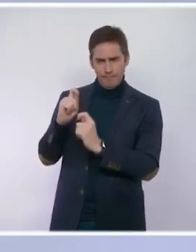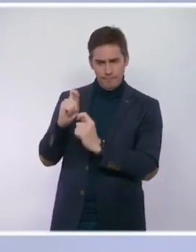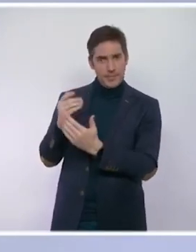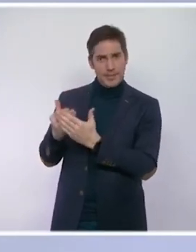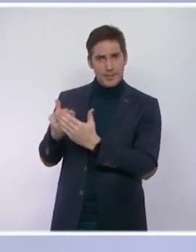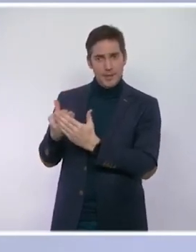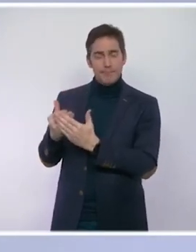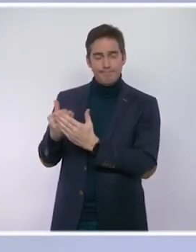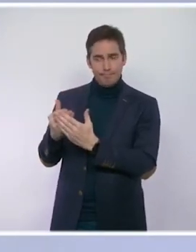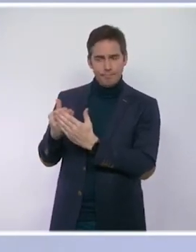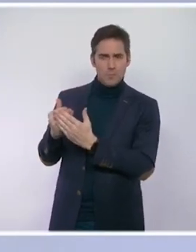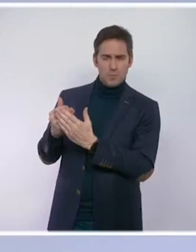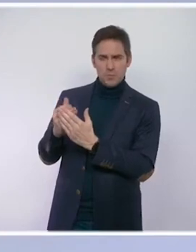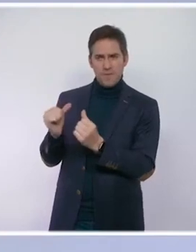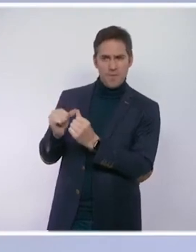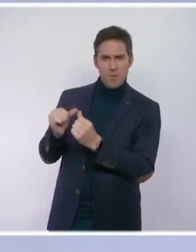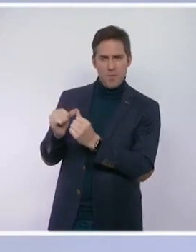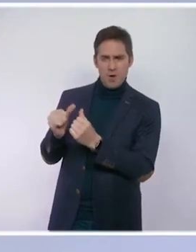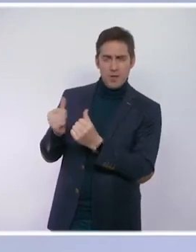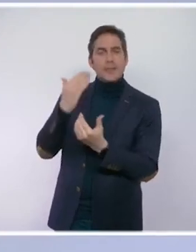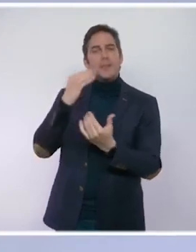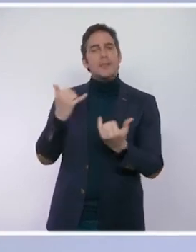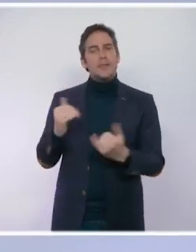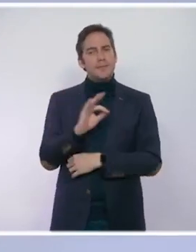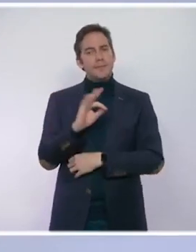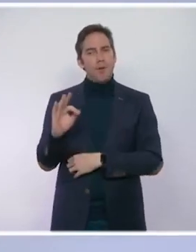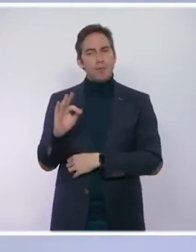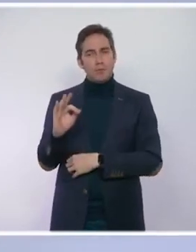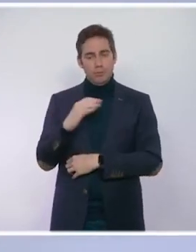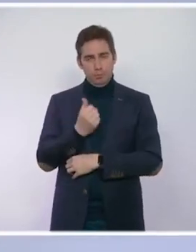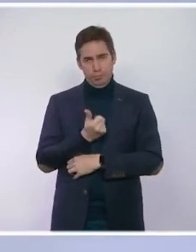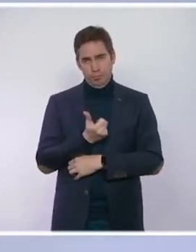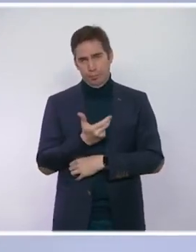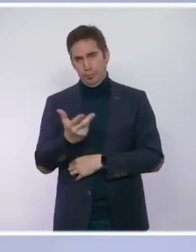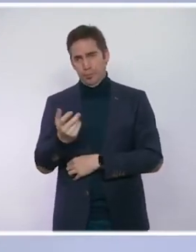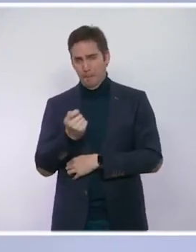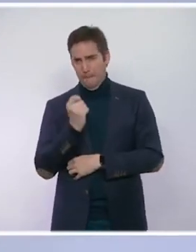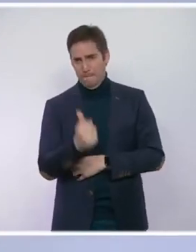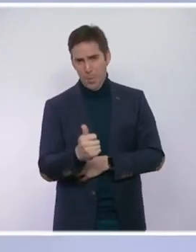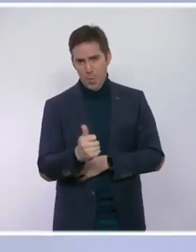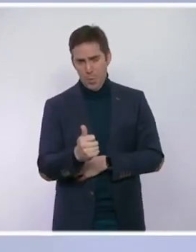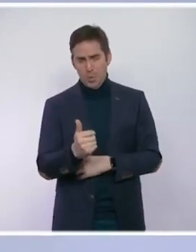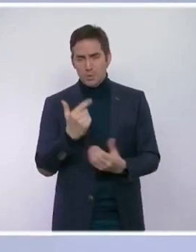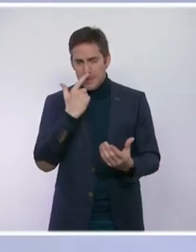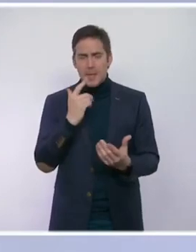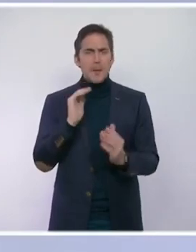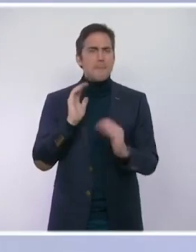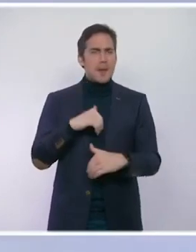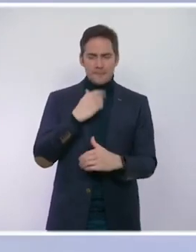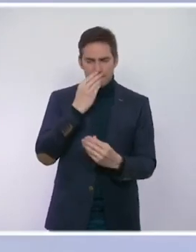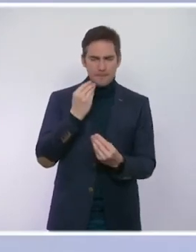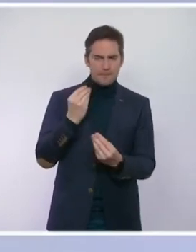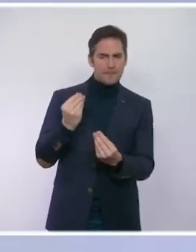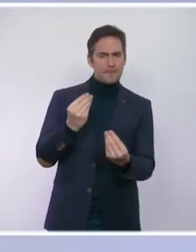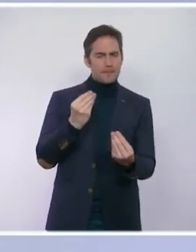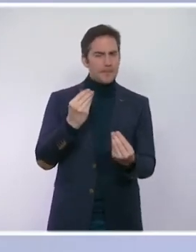la maladie. Aujourd'hui, un nombre limité de cas de ce variant a été détecté sur le territoire, mais nous ne sommes pas naïfs. Omicron